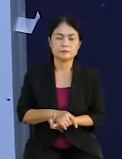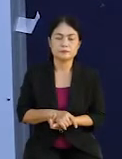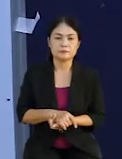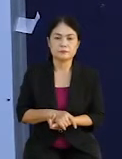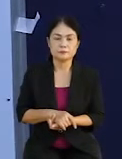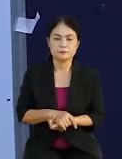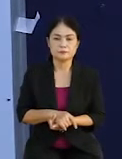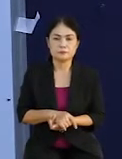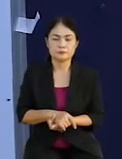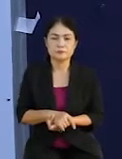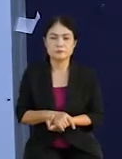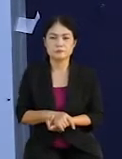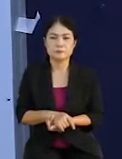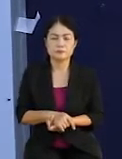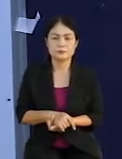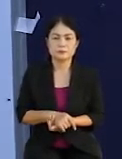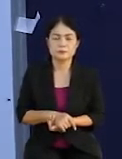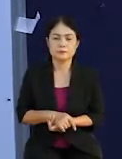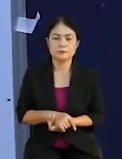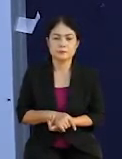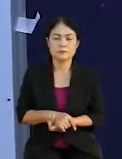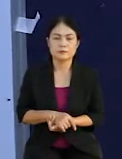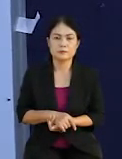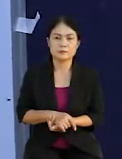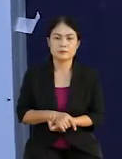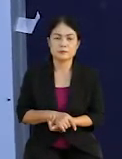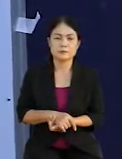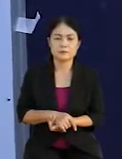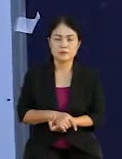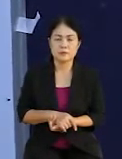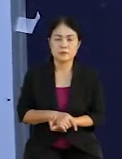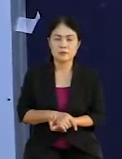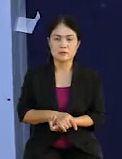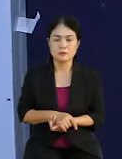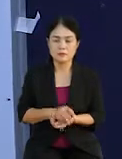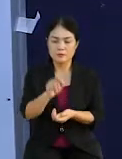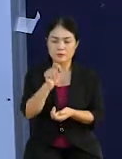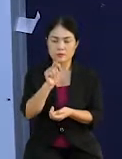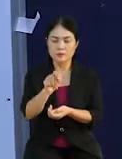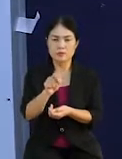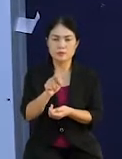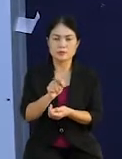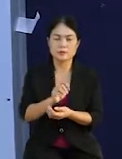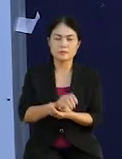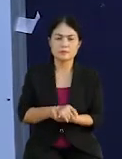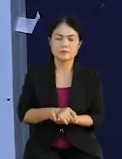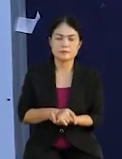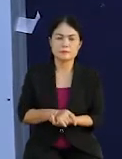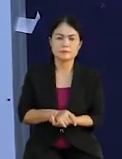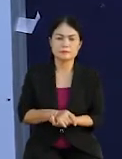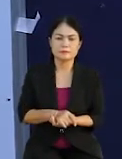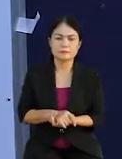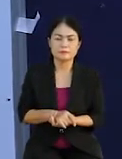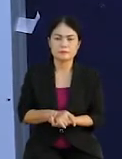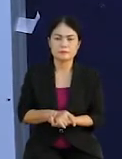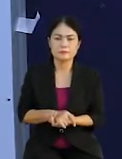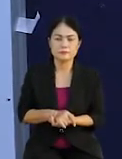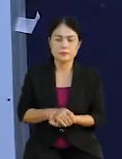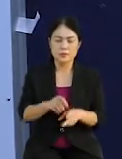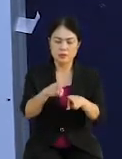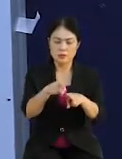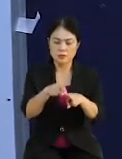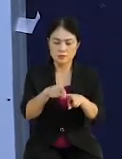và cú bắn toạt mùi đào đào và đào cú bắn